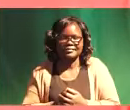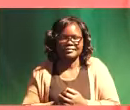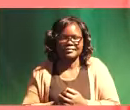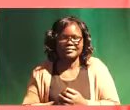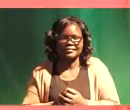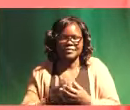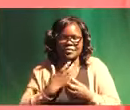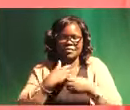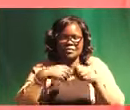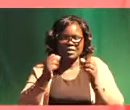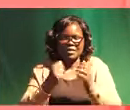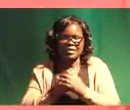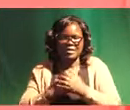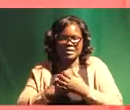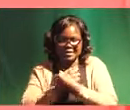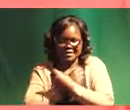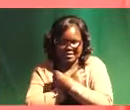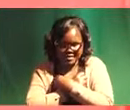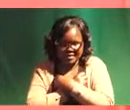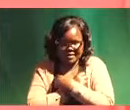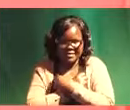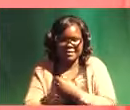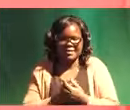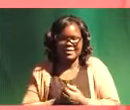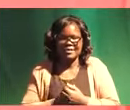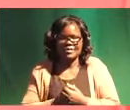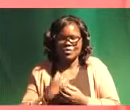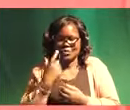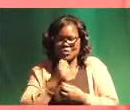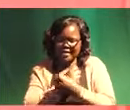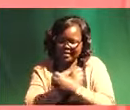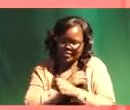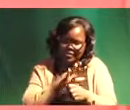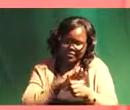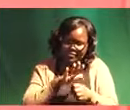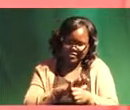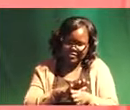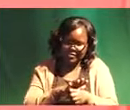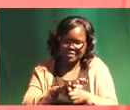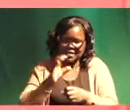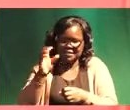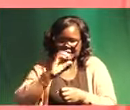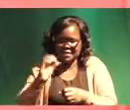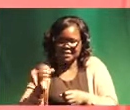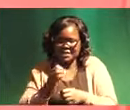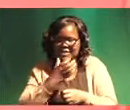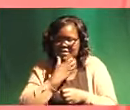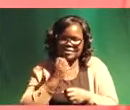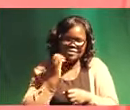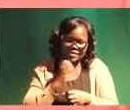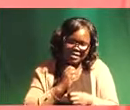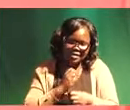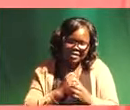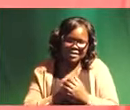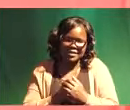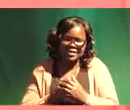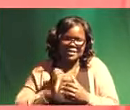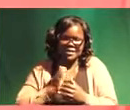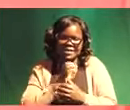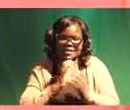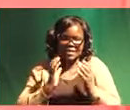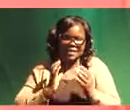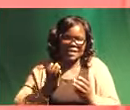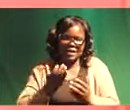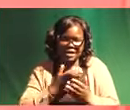Rais wetu mpendwa, tunayependa sana, CS wetu Rentori, Senator wetu,